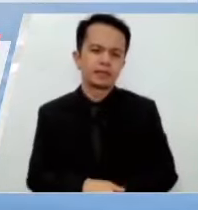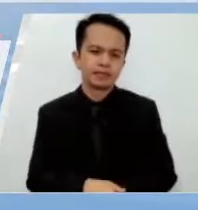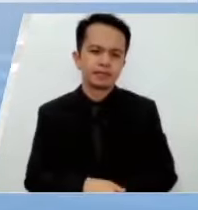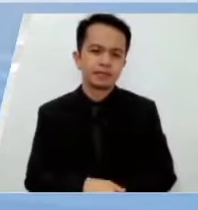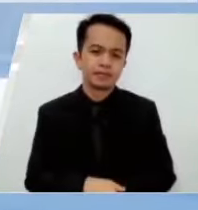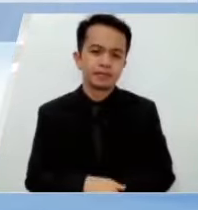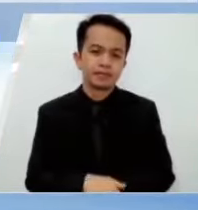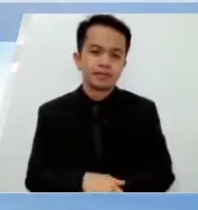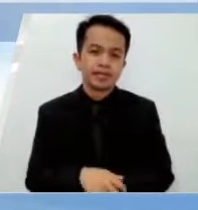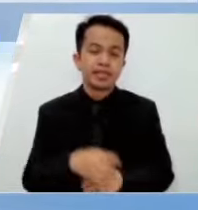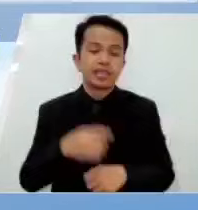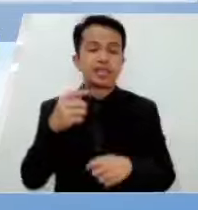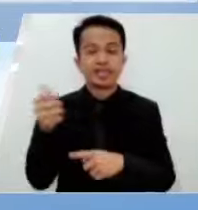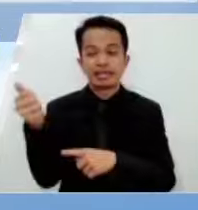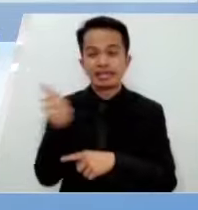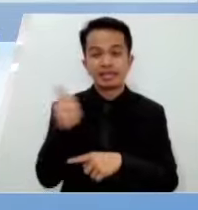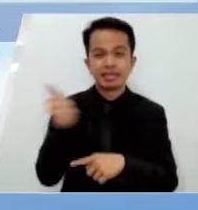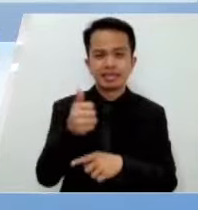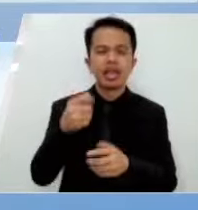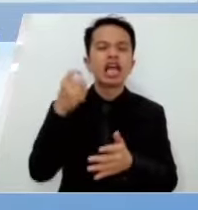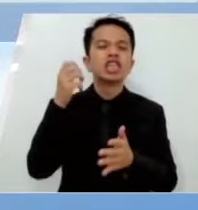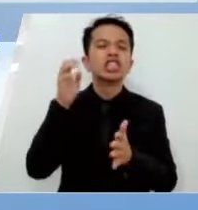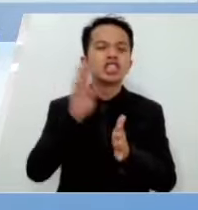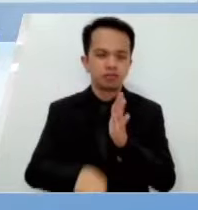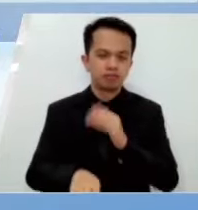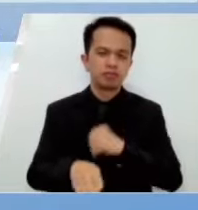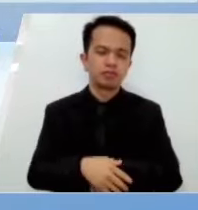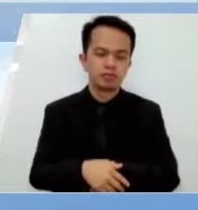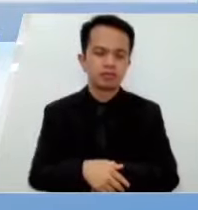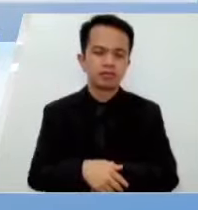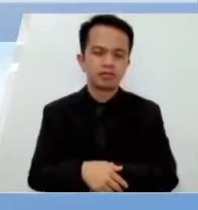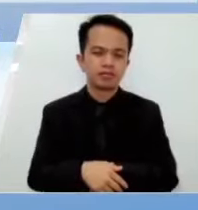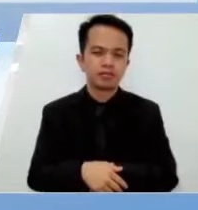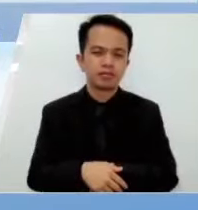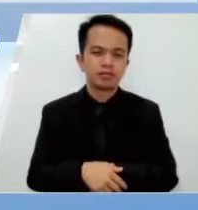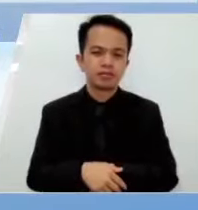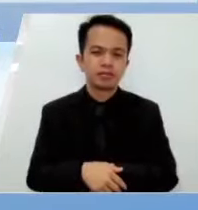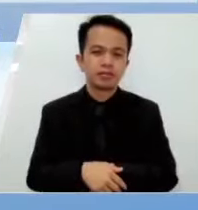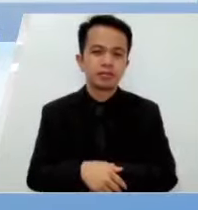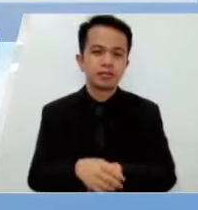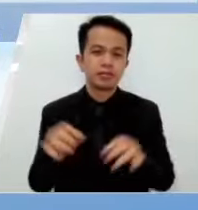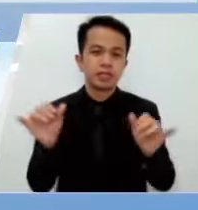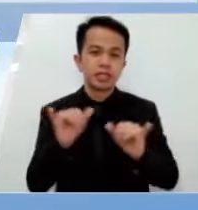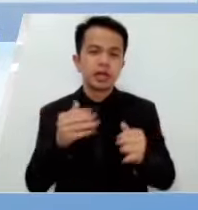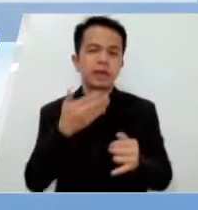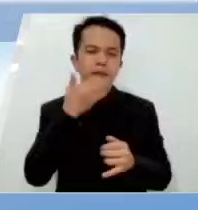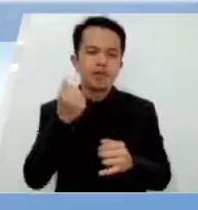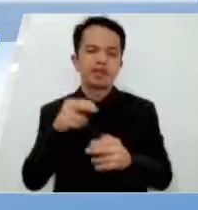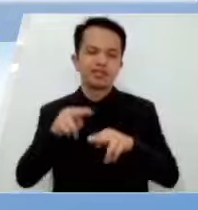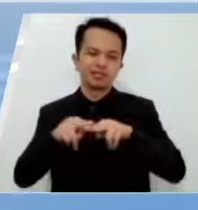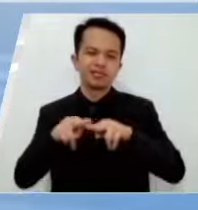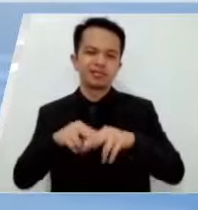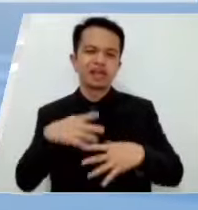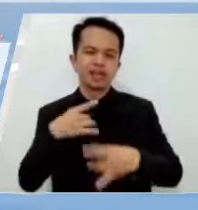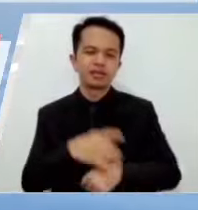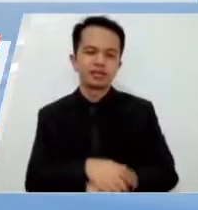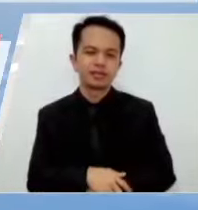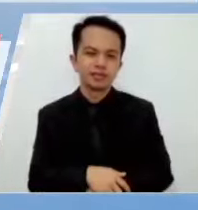pamasahe, mura lang. At saka, mas maganda magbiyahe sa tren, sir. Malaking kapitin rin talaga